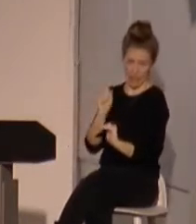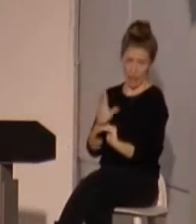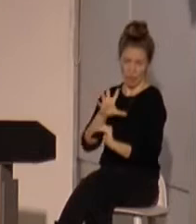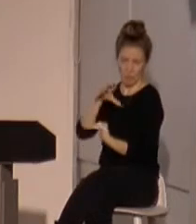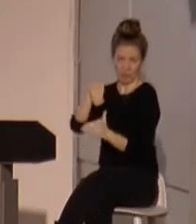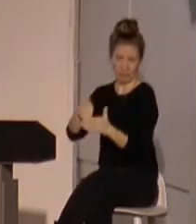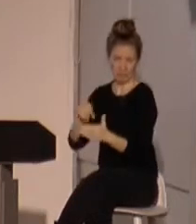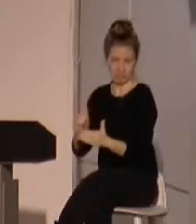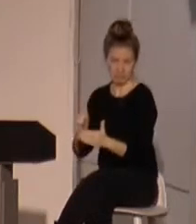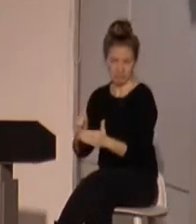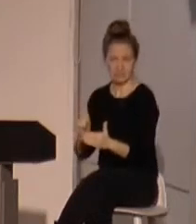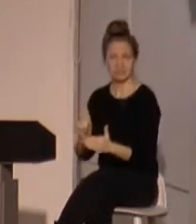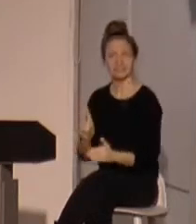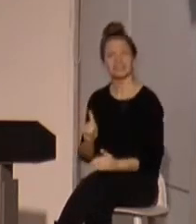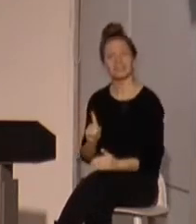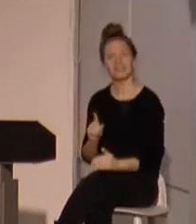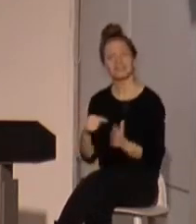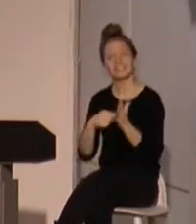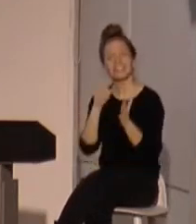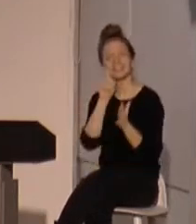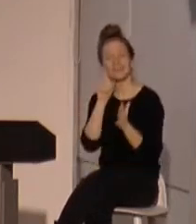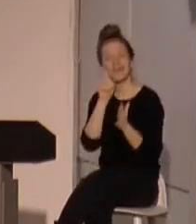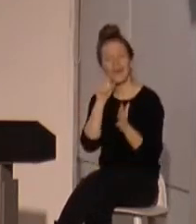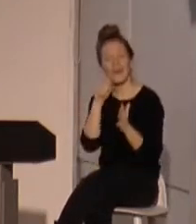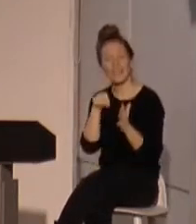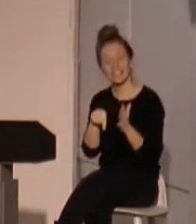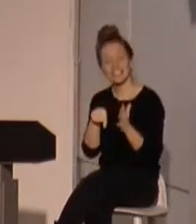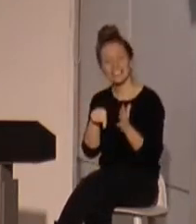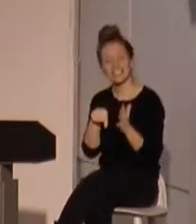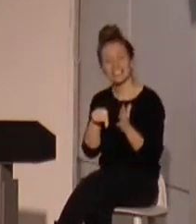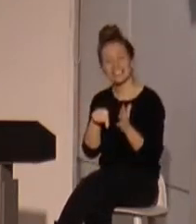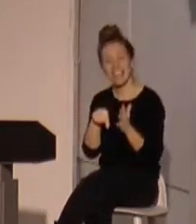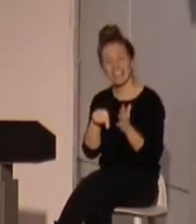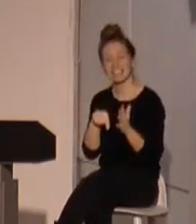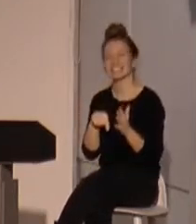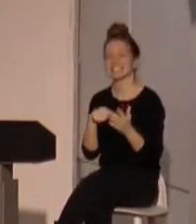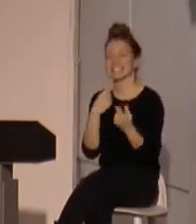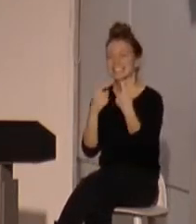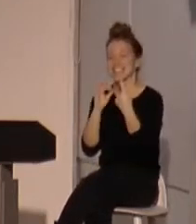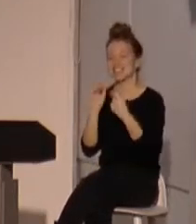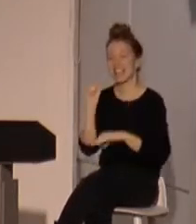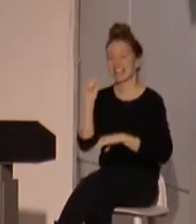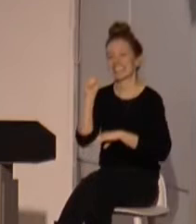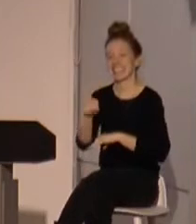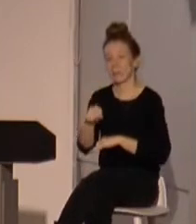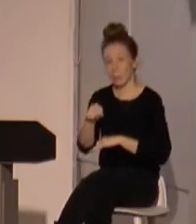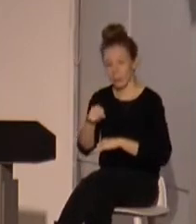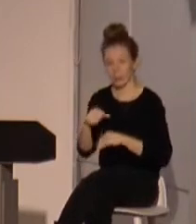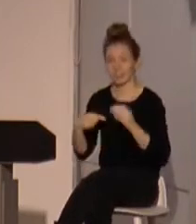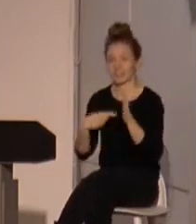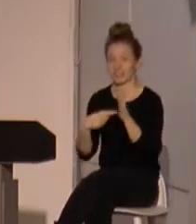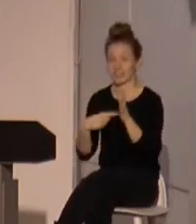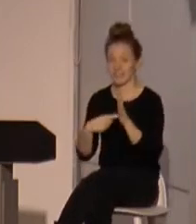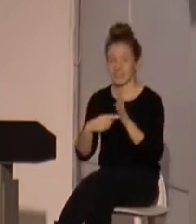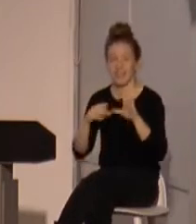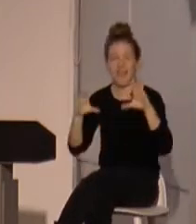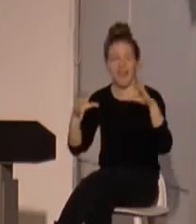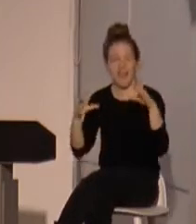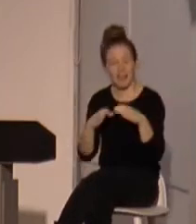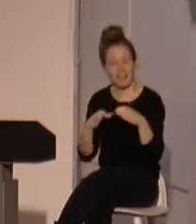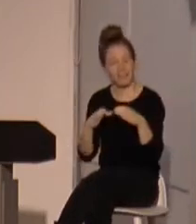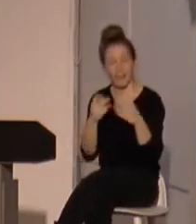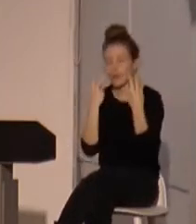חלק. בגלל זה אני קוראת לזה כן כשיח של התגברות, כי החברה לא רואה את